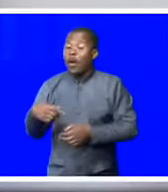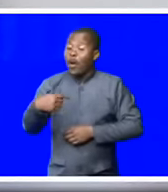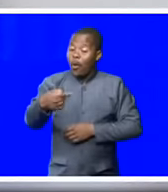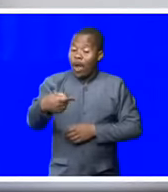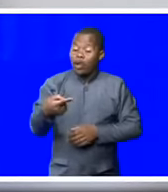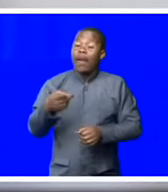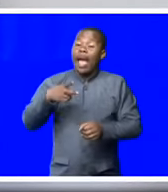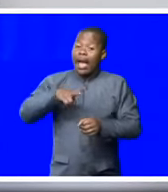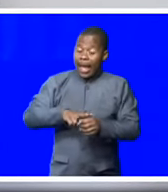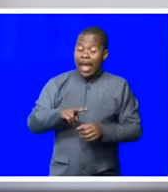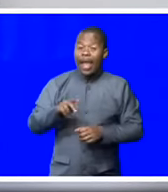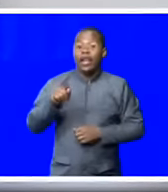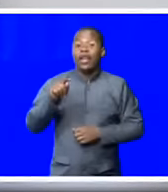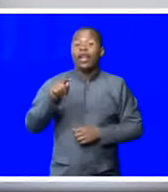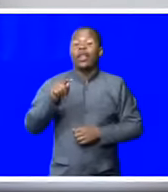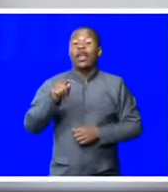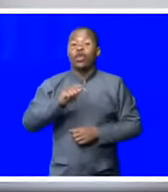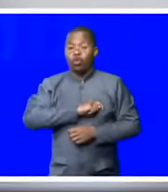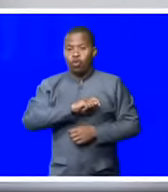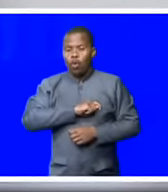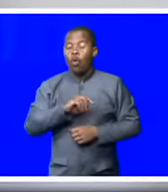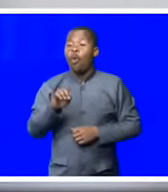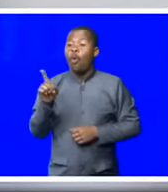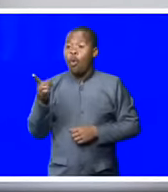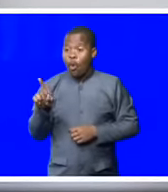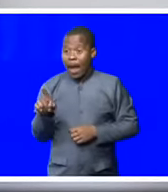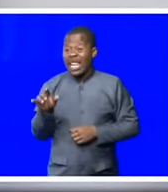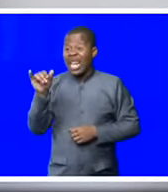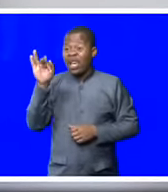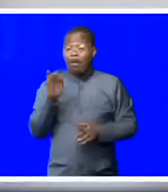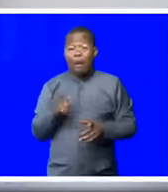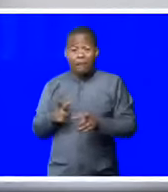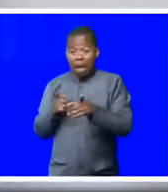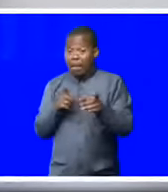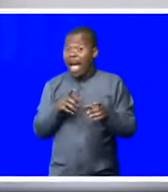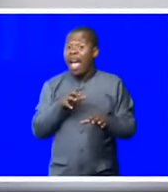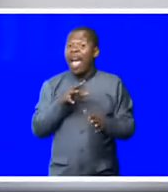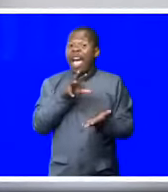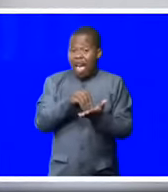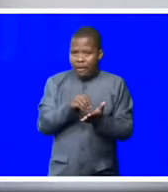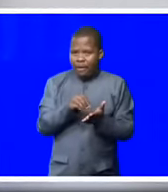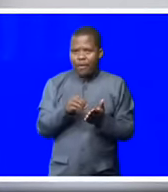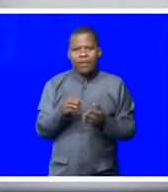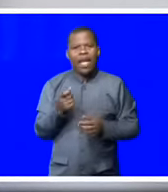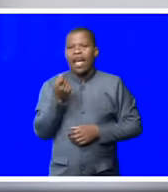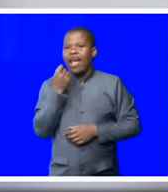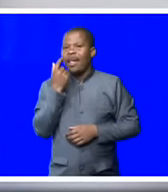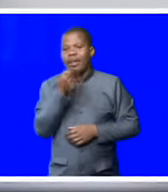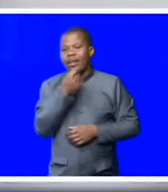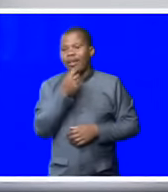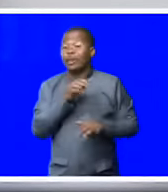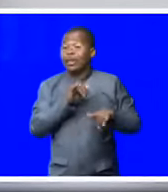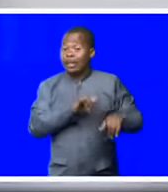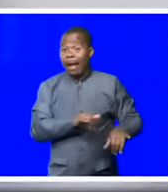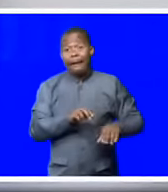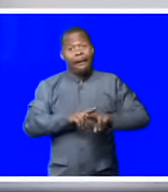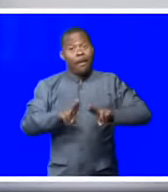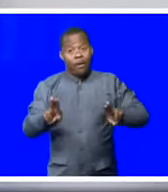Siyathi ke vele bulukhuni balapho kunemsinjwana khona kuthi ngalesinye isikhathi ukhanza